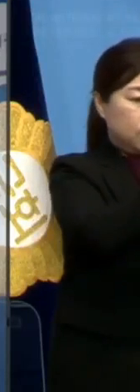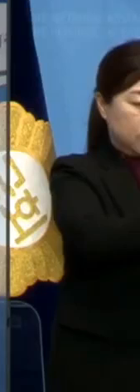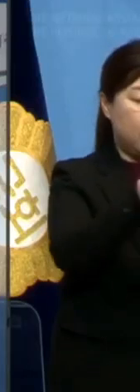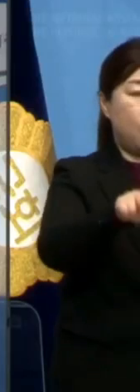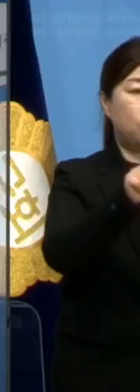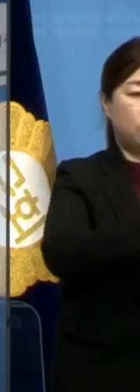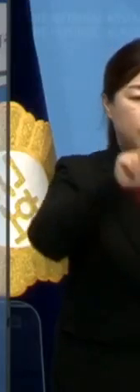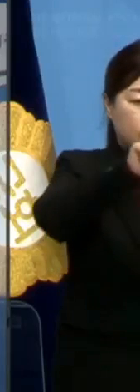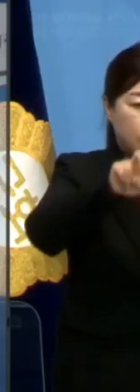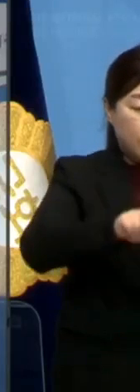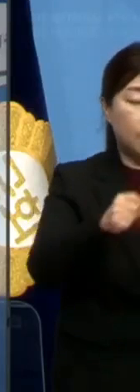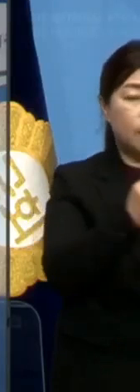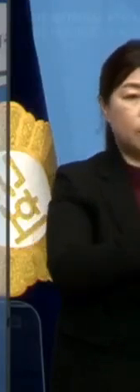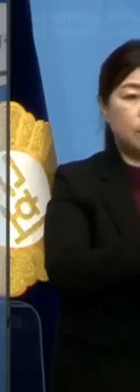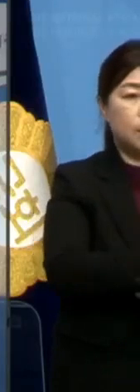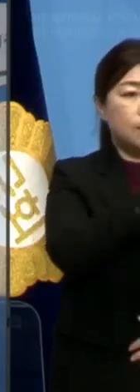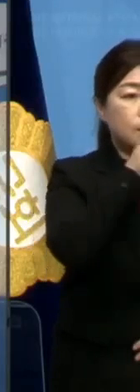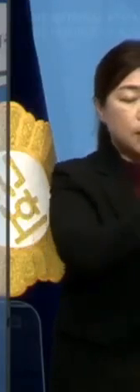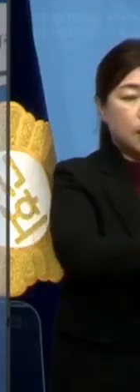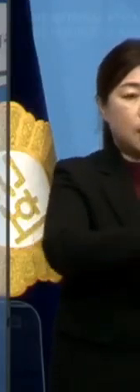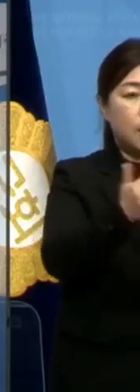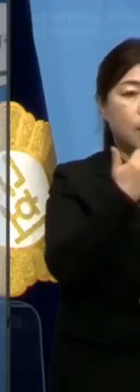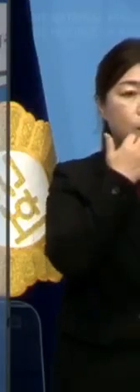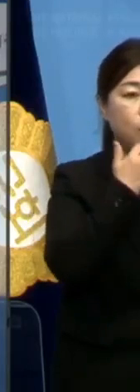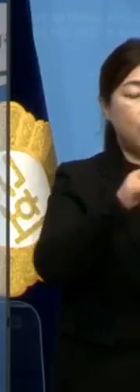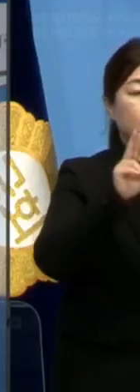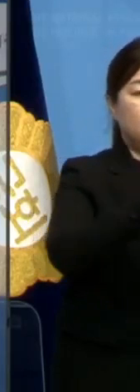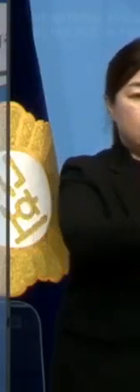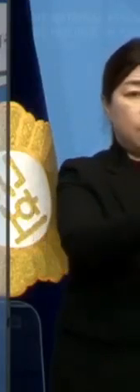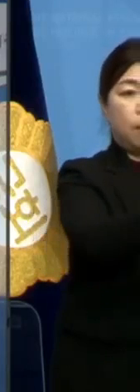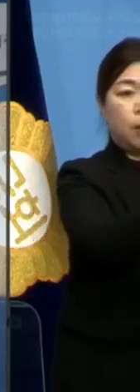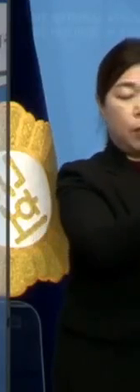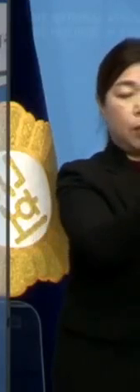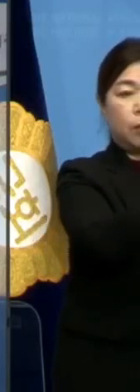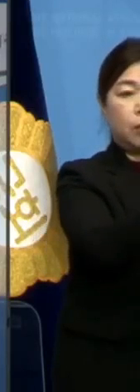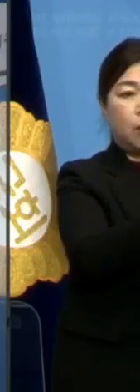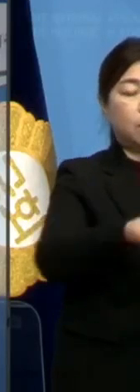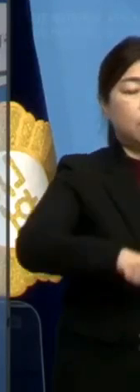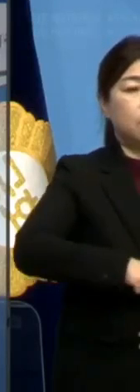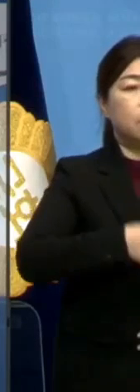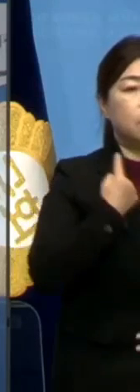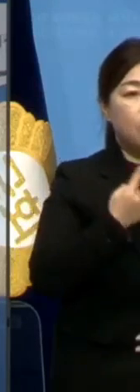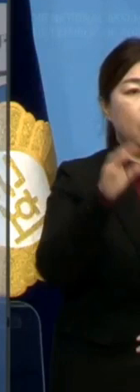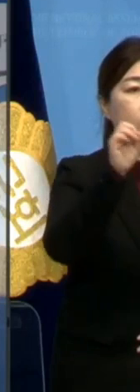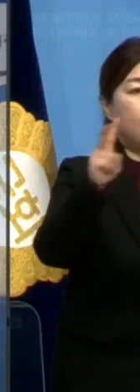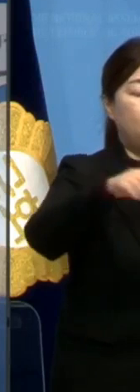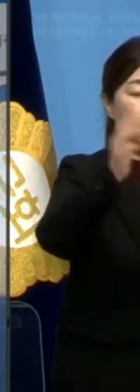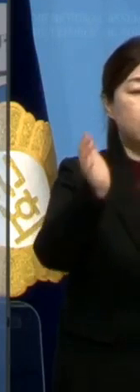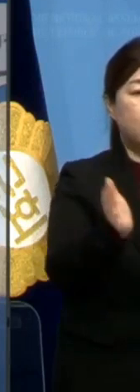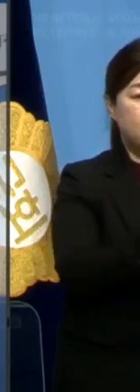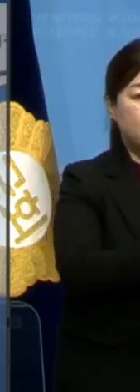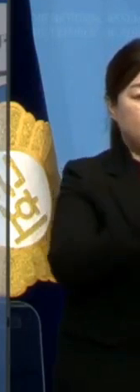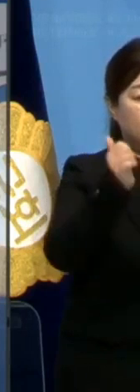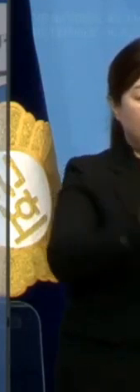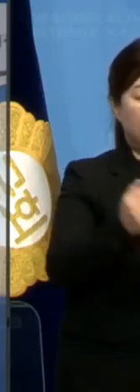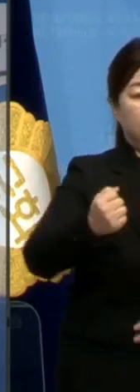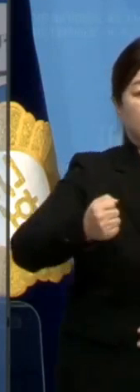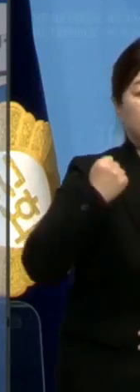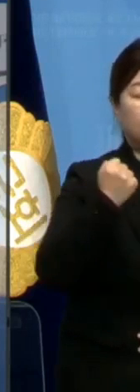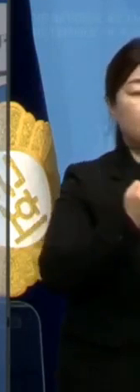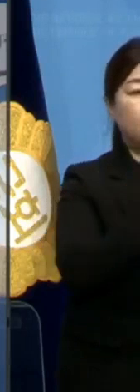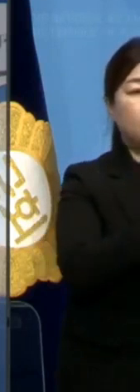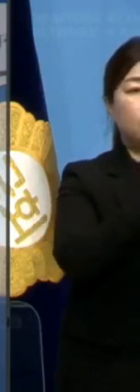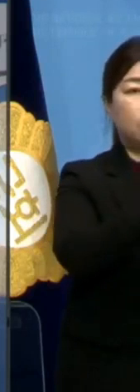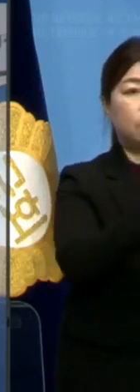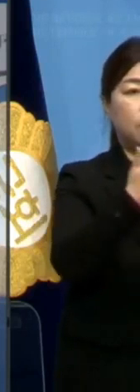문제점을 파헤치고 제대로 된 서울의 비전을 발표함으로써 스스로 야권 전체의 경쟁력을